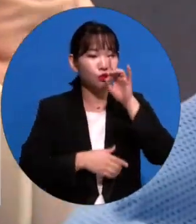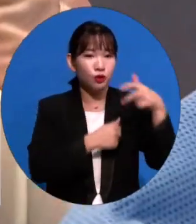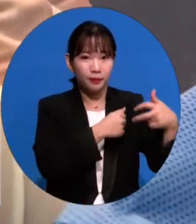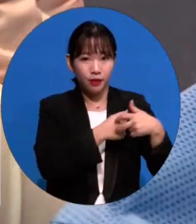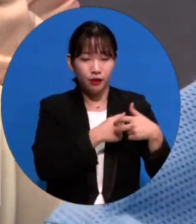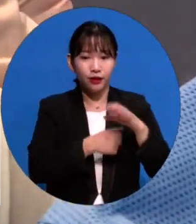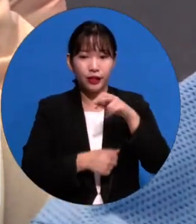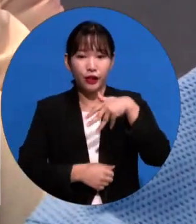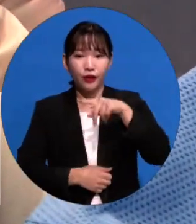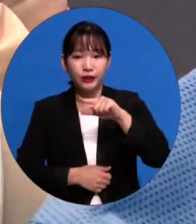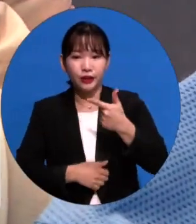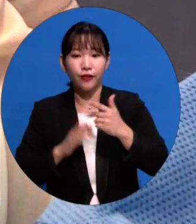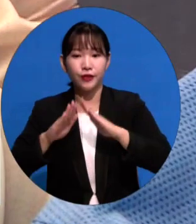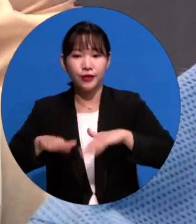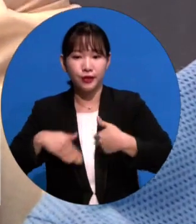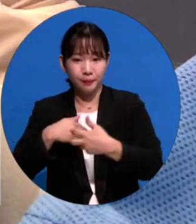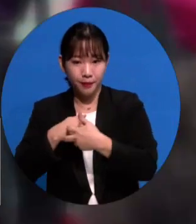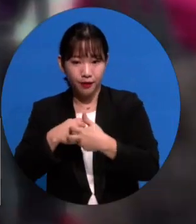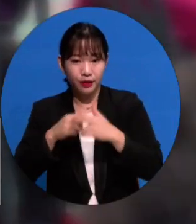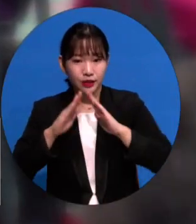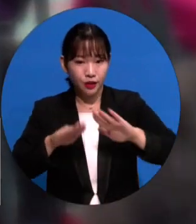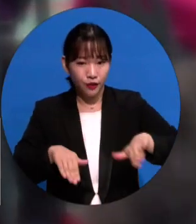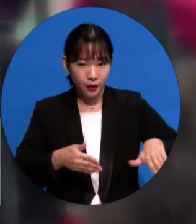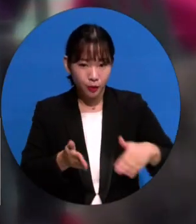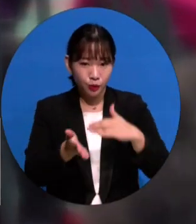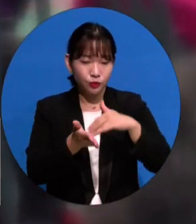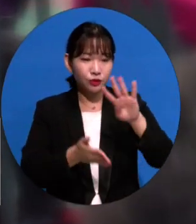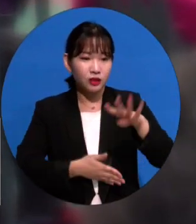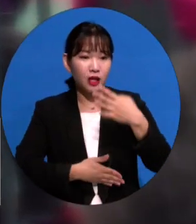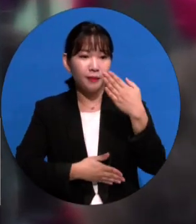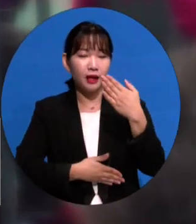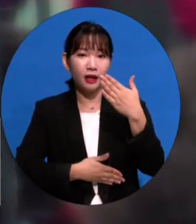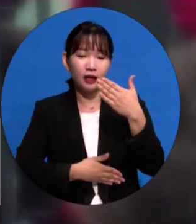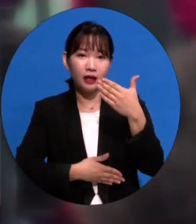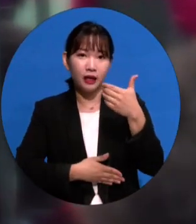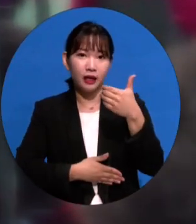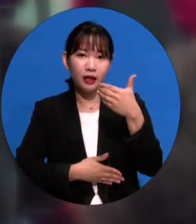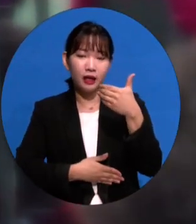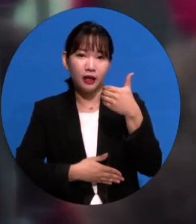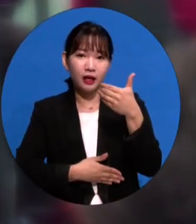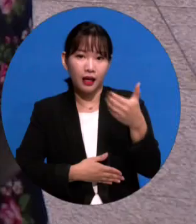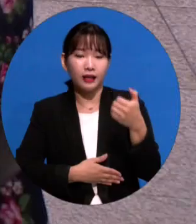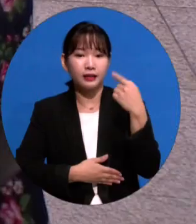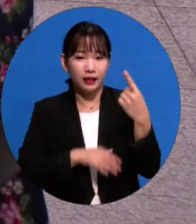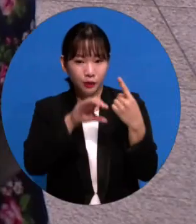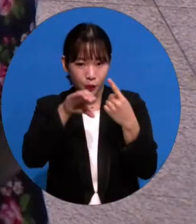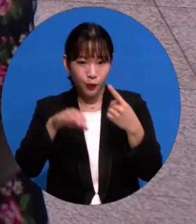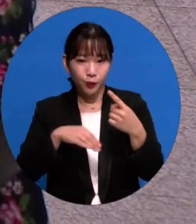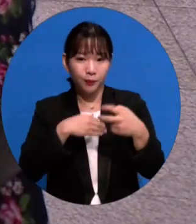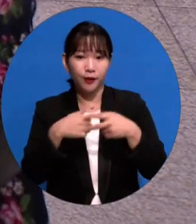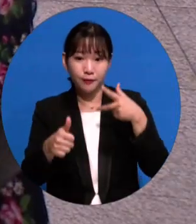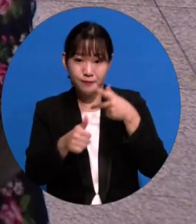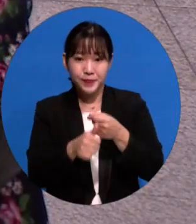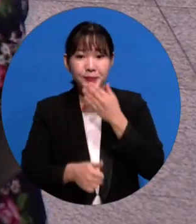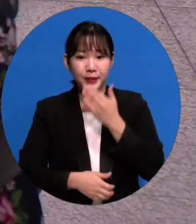목포중앙병원, 여천전남병원 등 도내 491개 의료기관을 접종기관으로 지정했습니다.